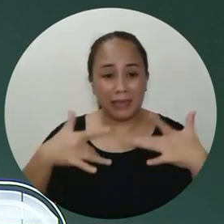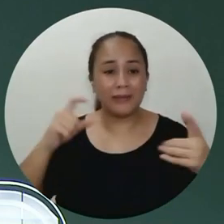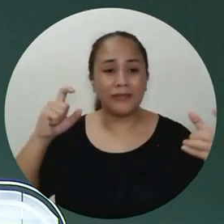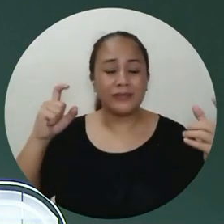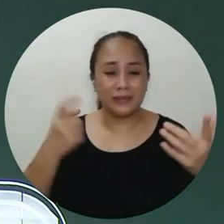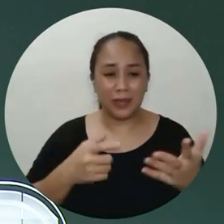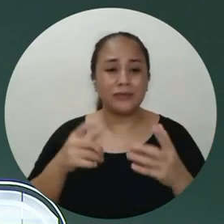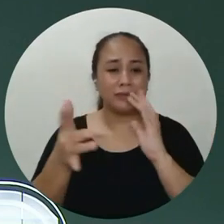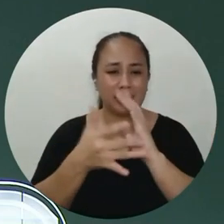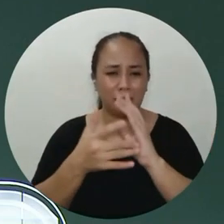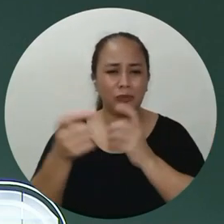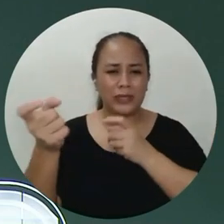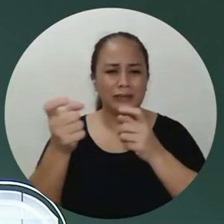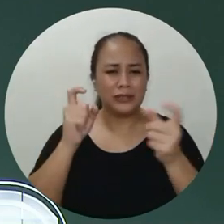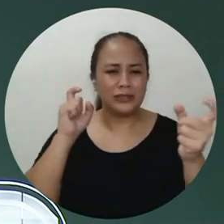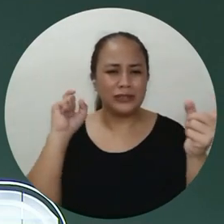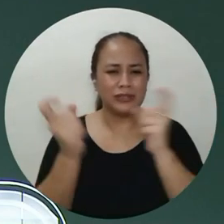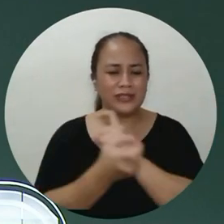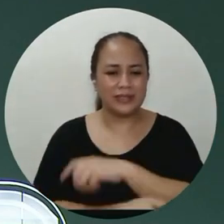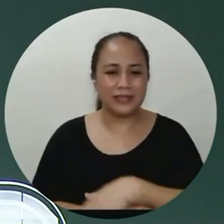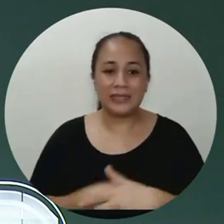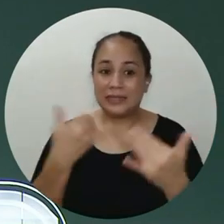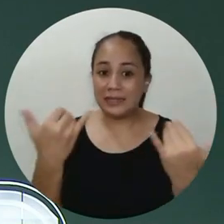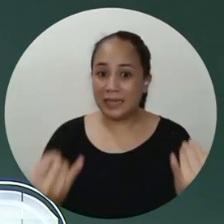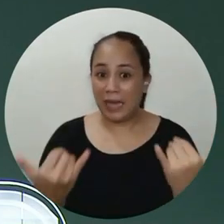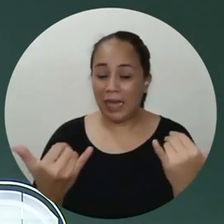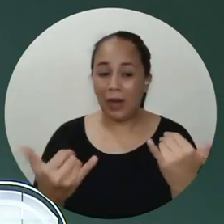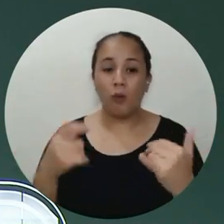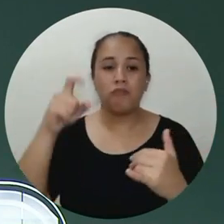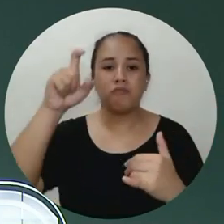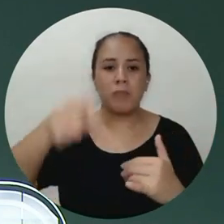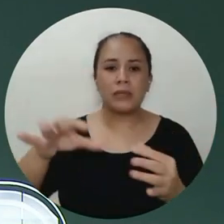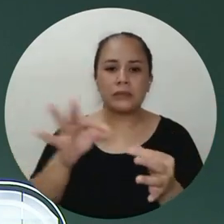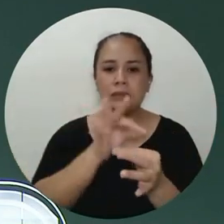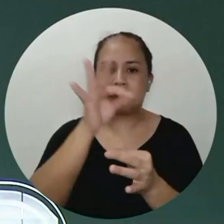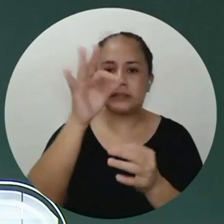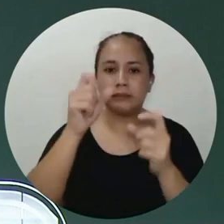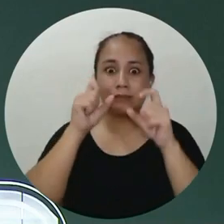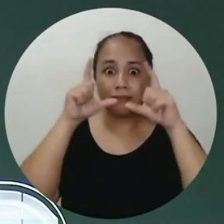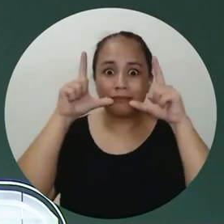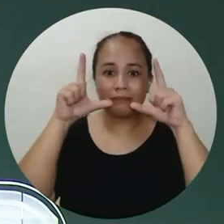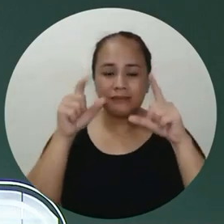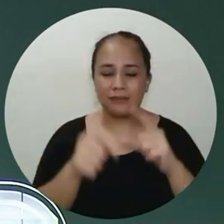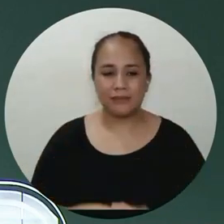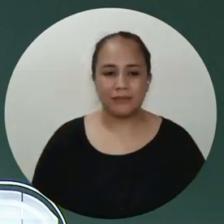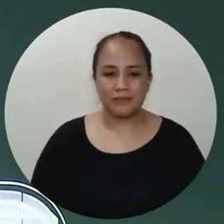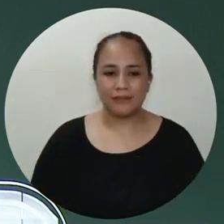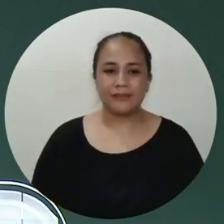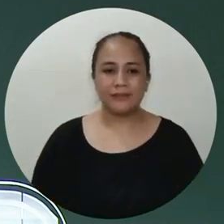영적으로 깨 있어야 돼요. And that's why in this age you must be spiritually awake.